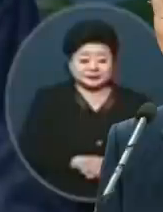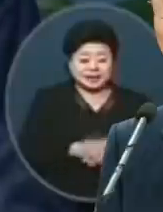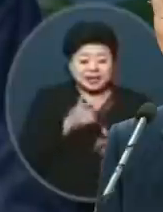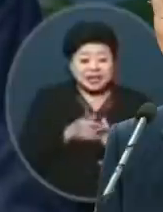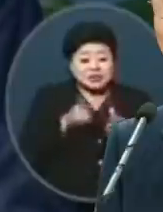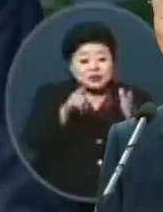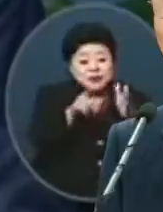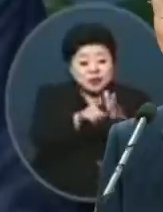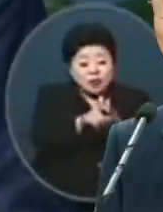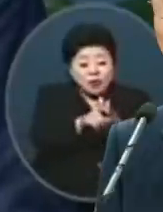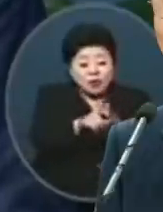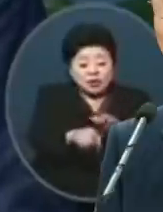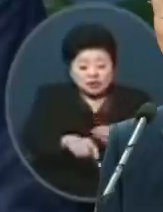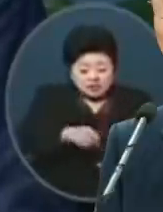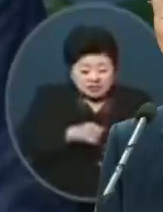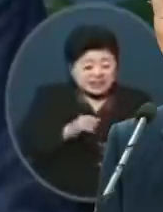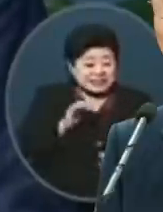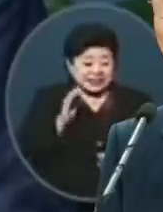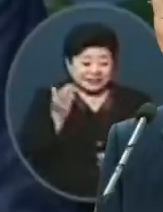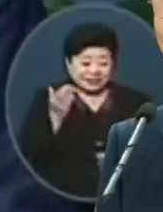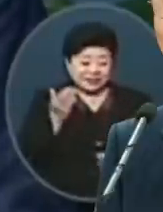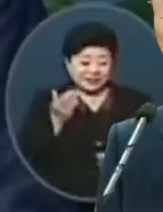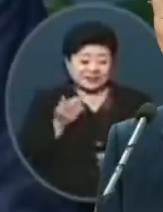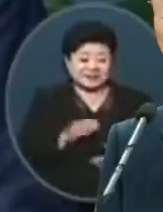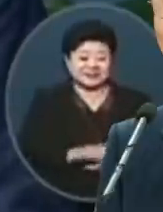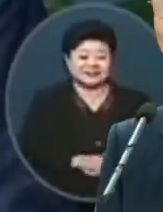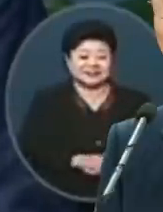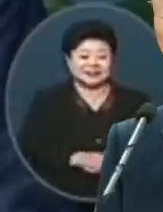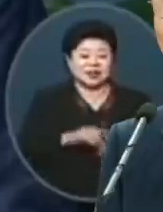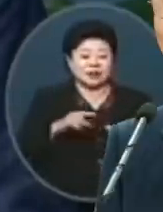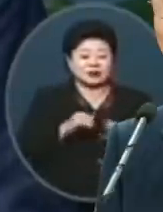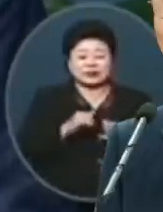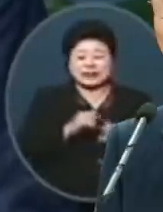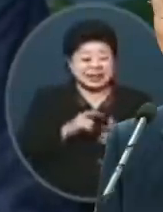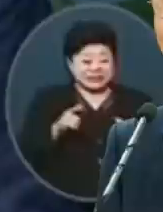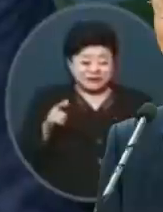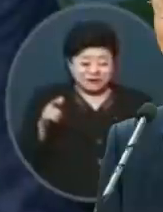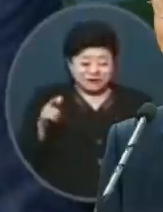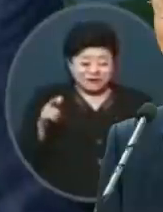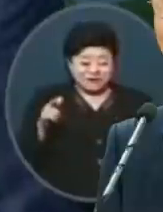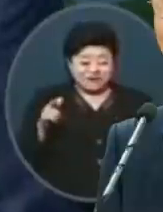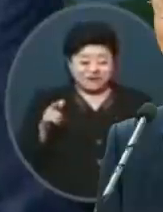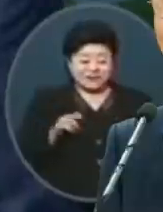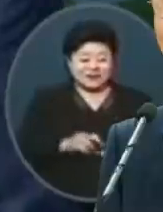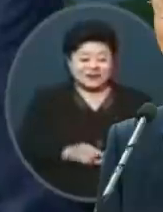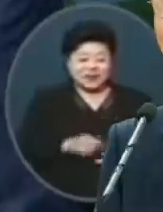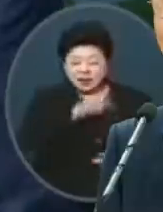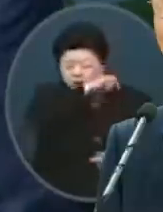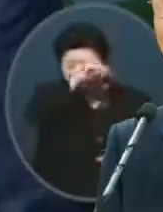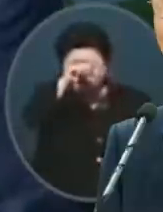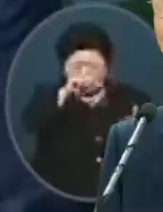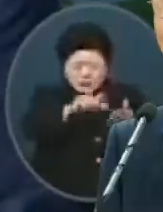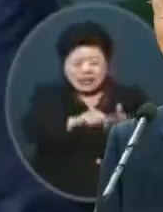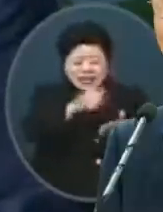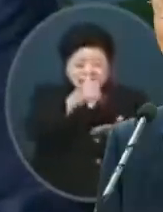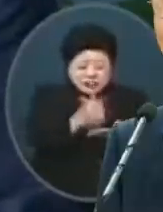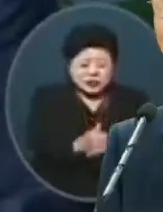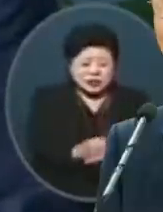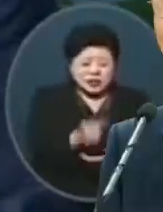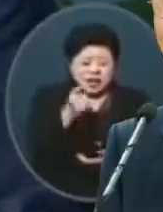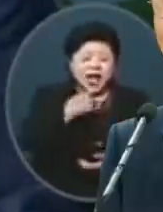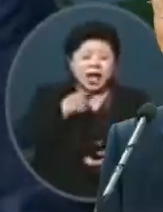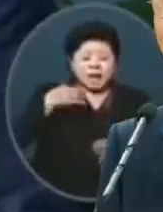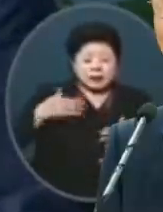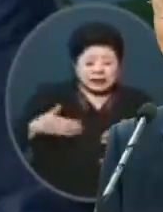예수 믿고 의인이 되었다 근데 의인이라는 것은 뭐 보통 의인이 아닙니다. 평생의 죄를 한